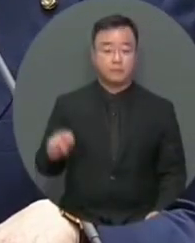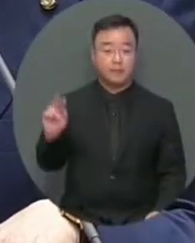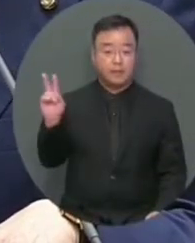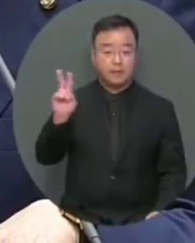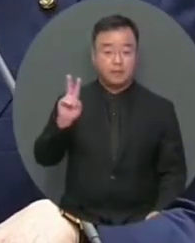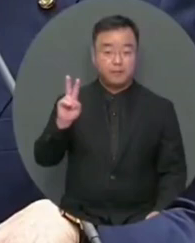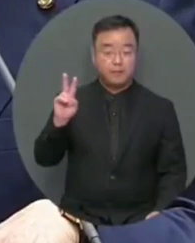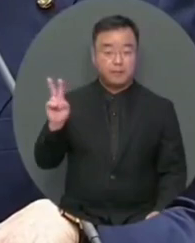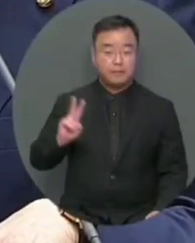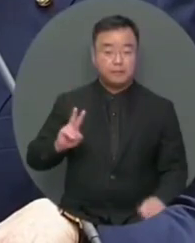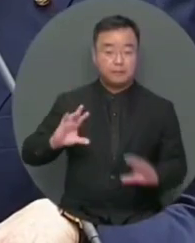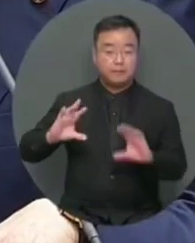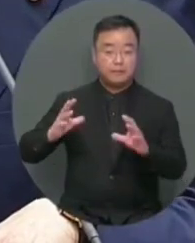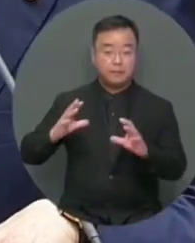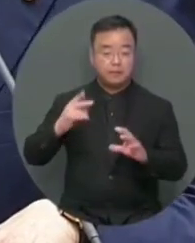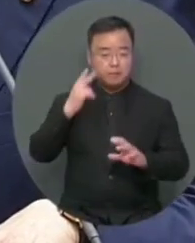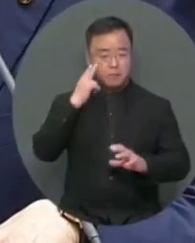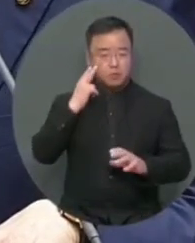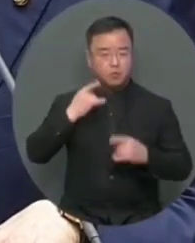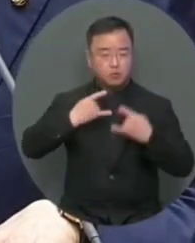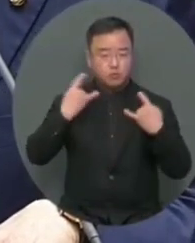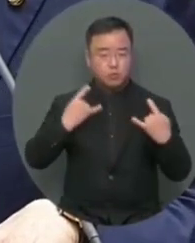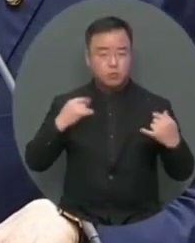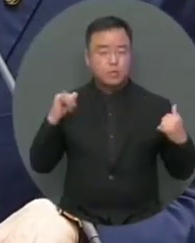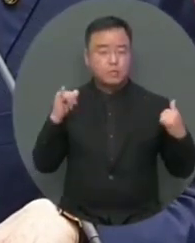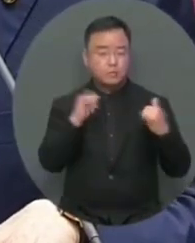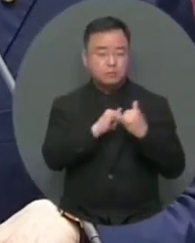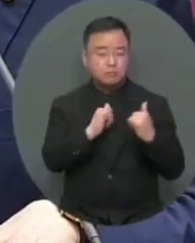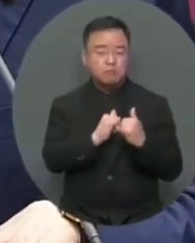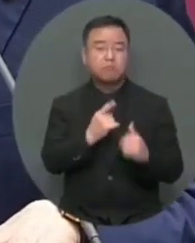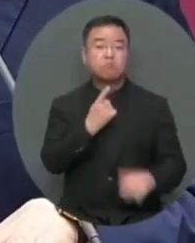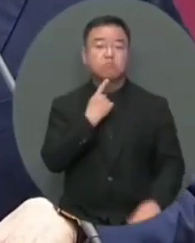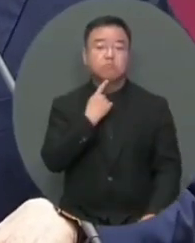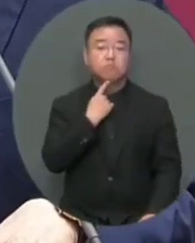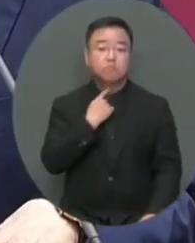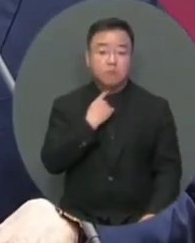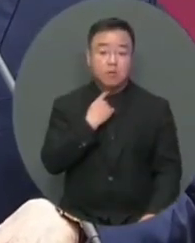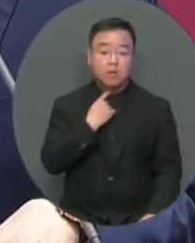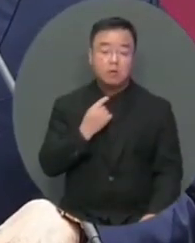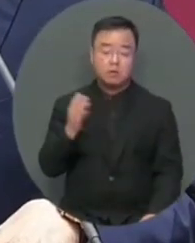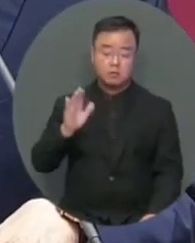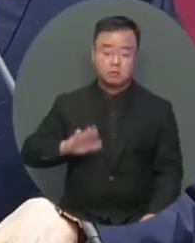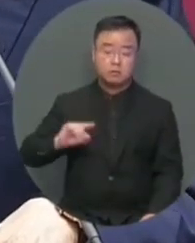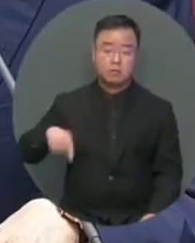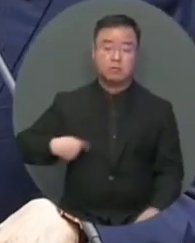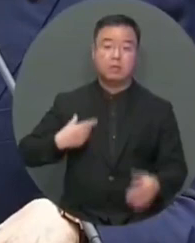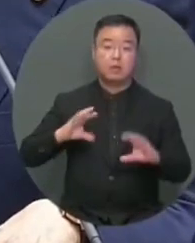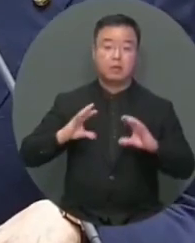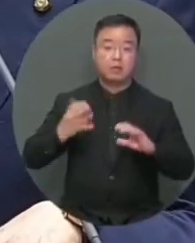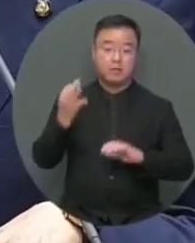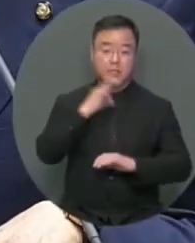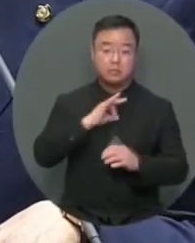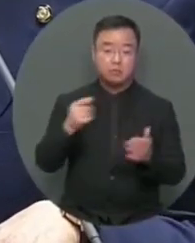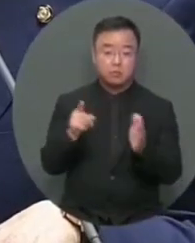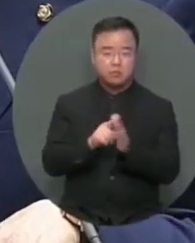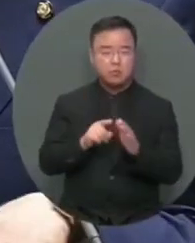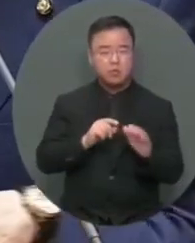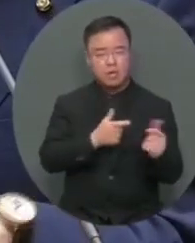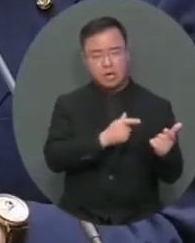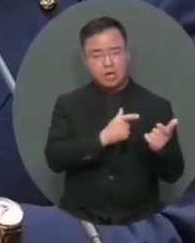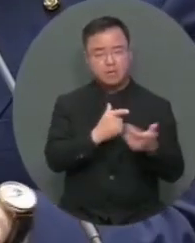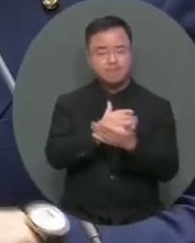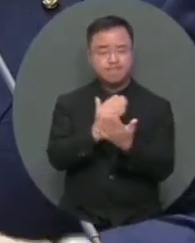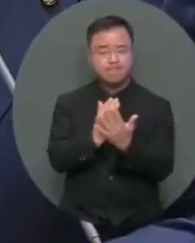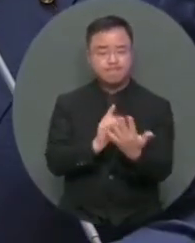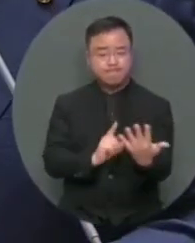일본과 전쟁을 했지만 자국의 이익을 위해서 도의 모의 정책을 통해서 지금 베트남이 엄청나게 부상하고 있지 않습니까?